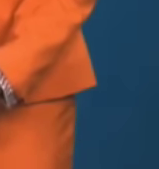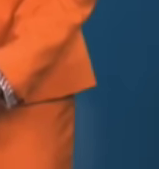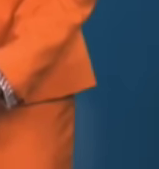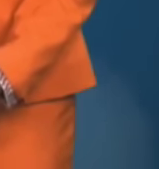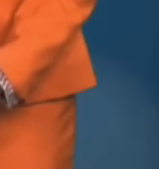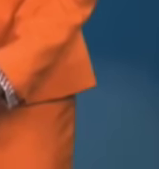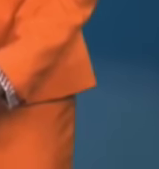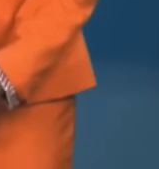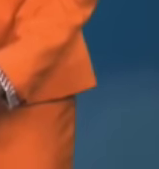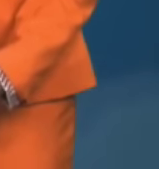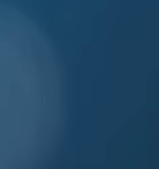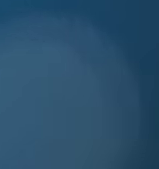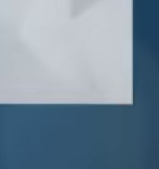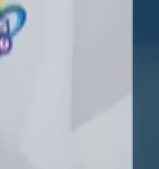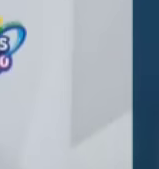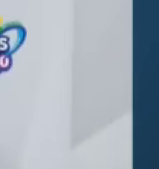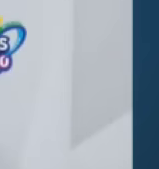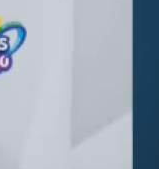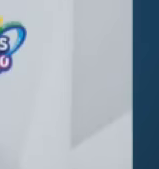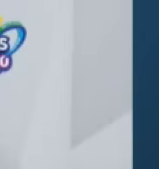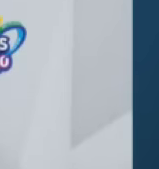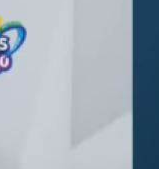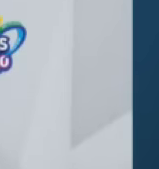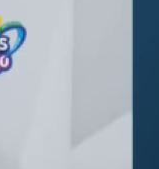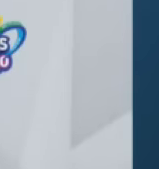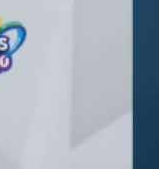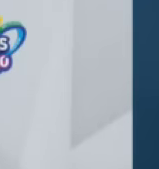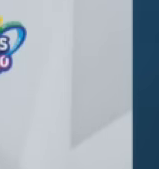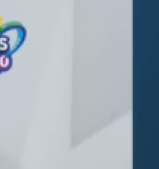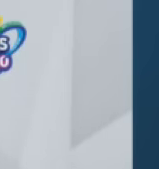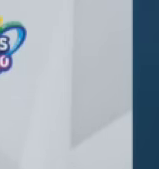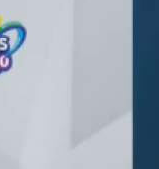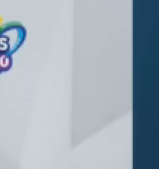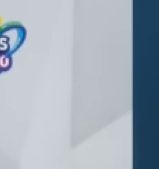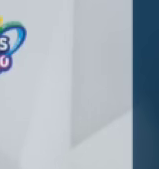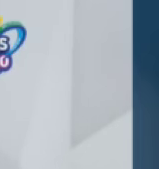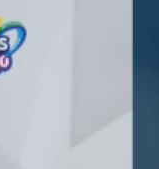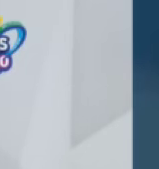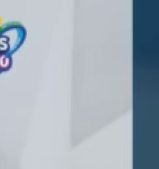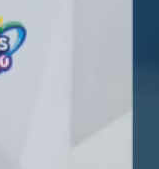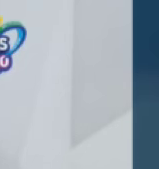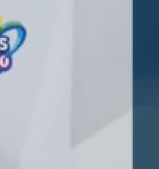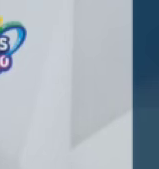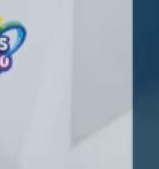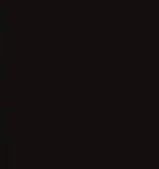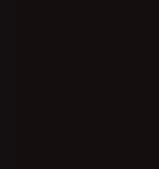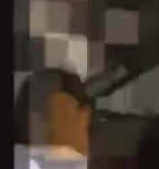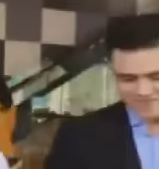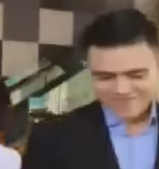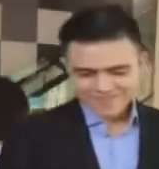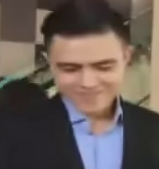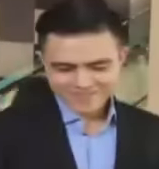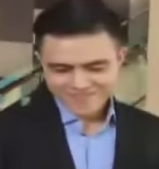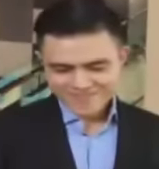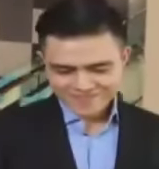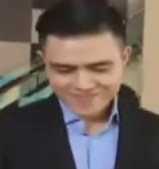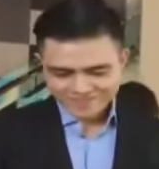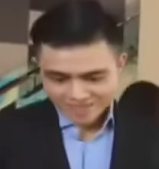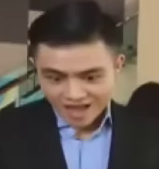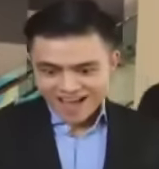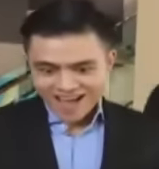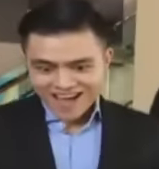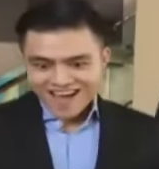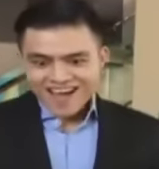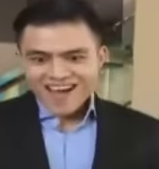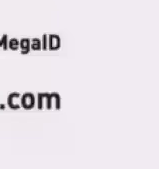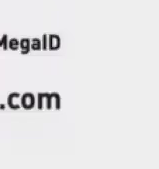CT Corp setiap bulannya. Diskon 5% dan 10% menggunakan kartu debit Bank Mega. Segera buka dan tingkatkan